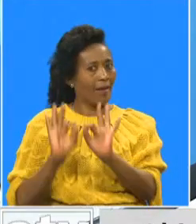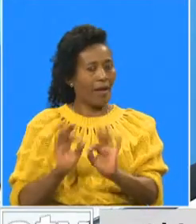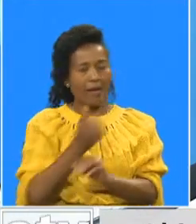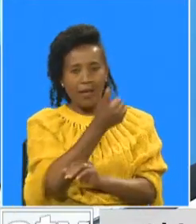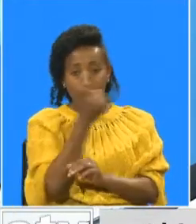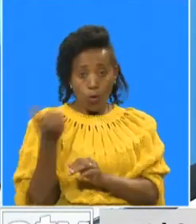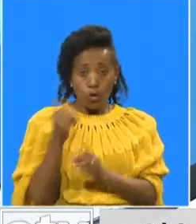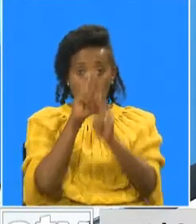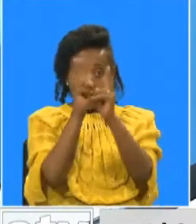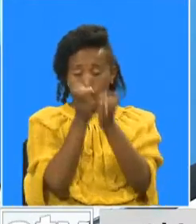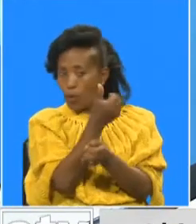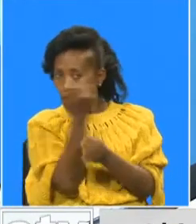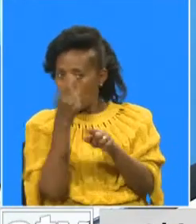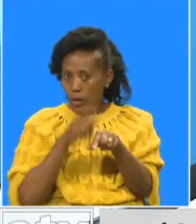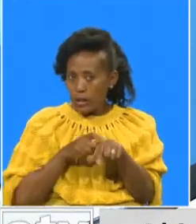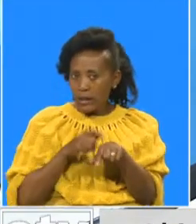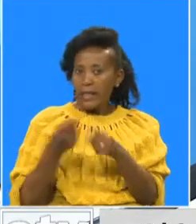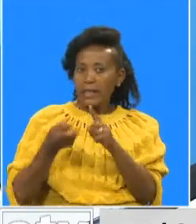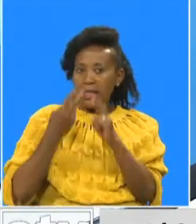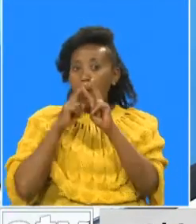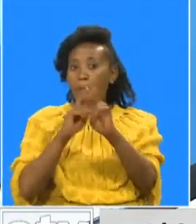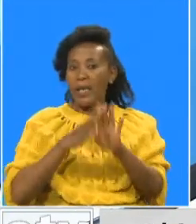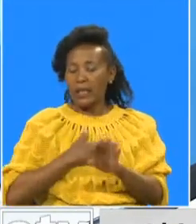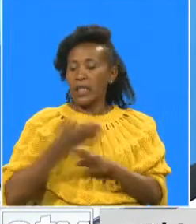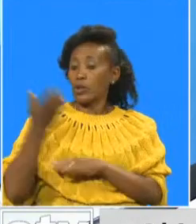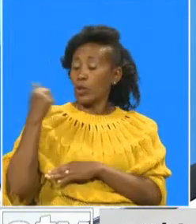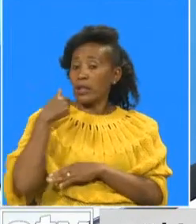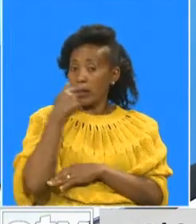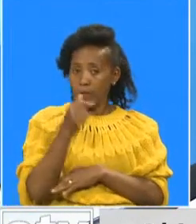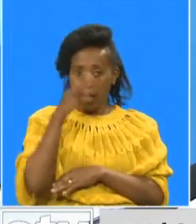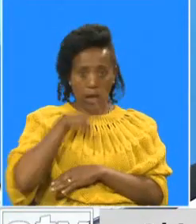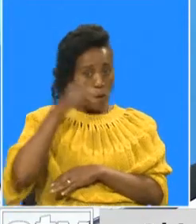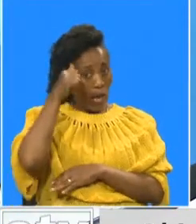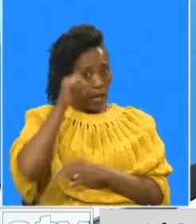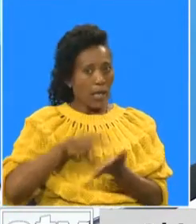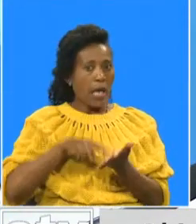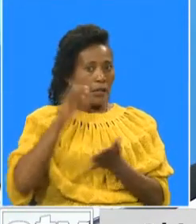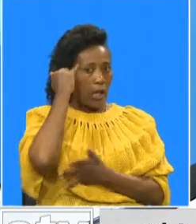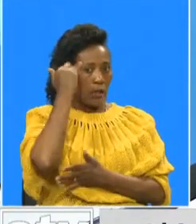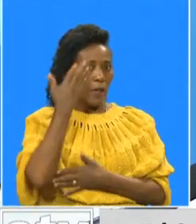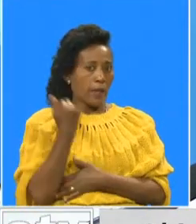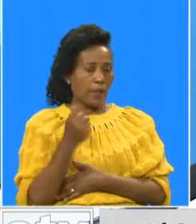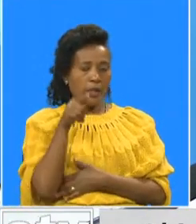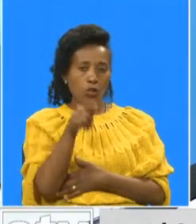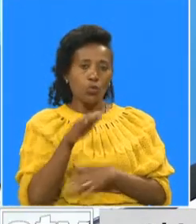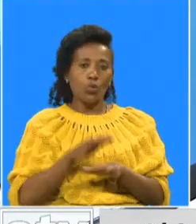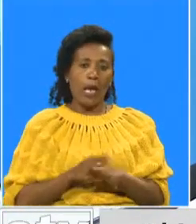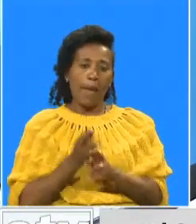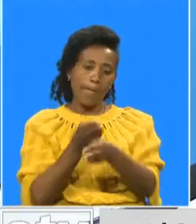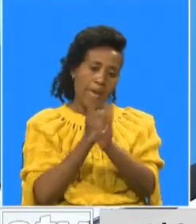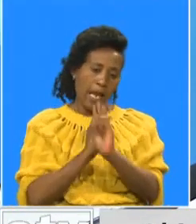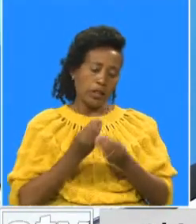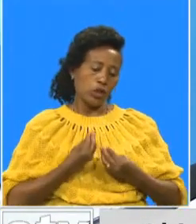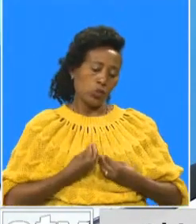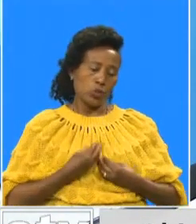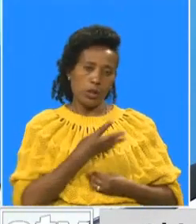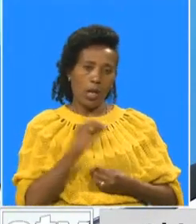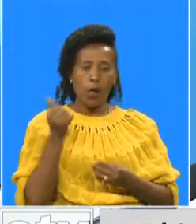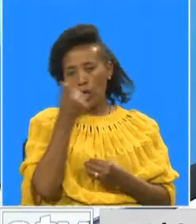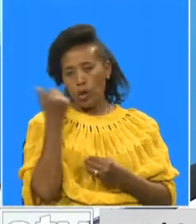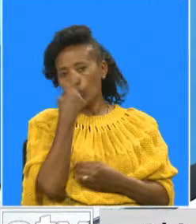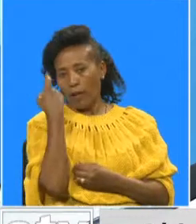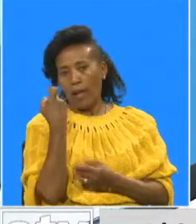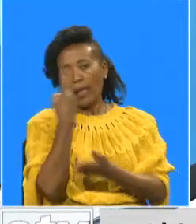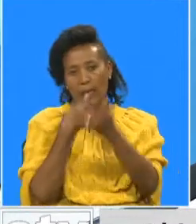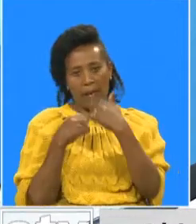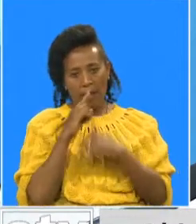ርዕሰ ጉዳዮችን በሌሎች ጊዜያት ስለምንመለከታቸው ቀደም ሲል አቶ አያሌው ያነሳሁት ሀሳብ ነበር፣ እሱ ላይ ምላሽ ወትን ይስጡና ወደ ሌሎች